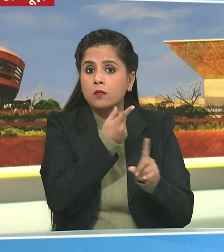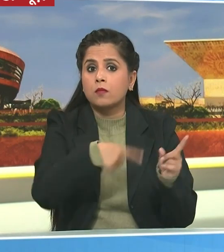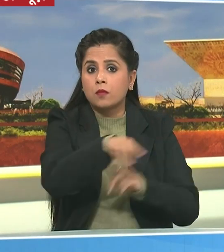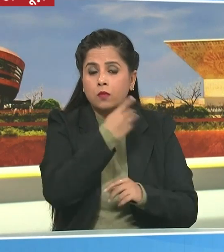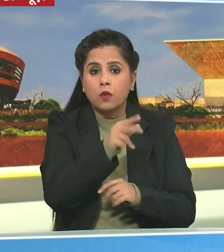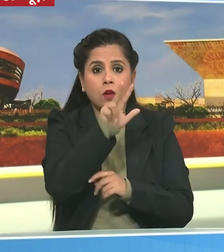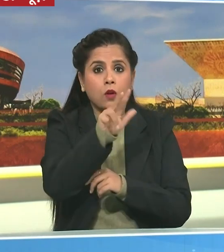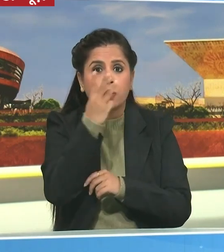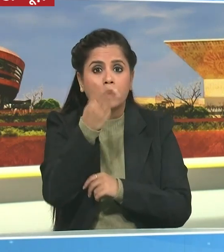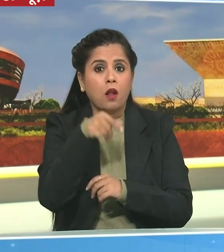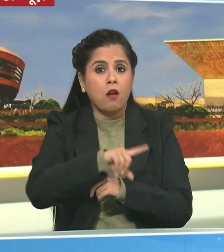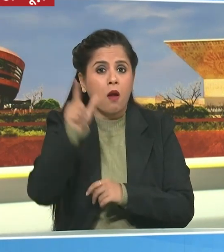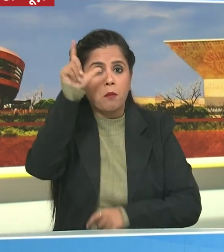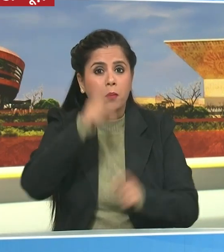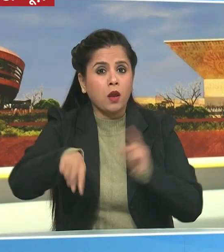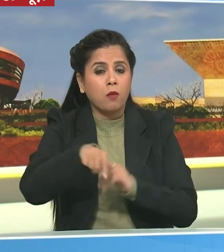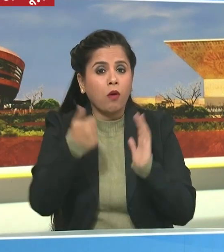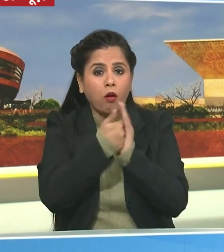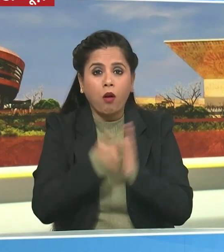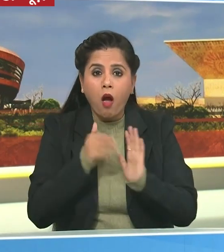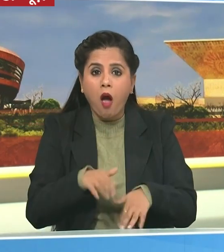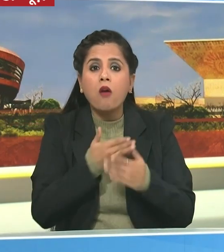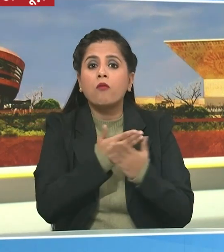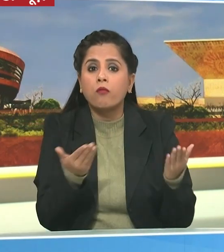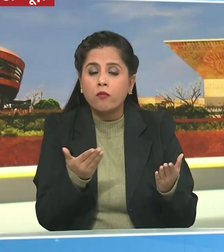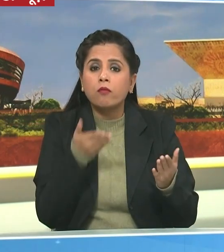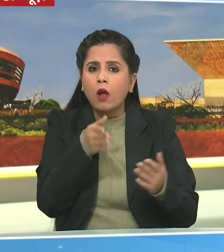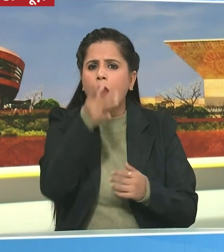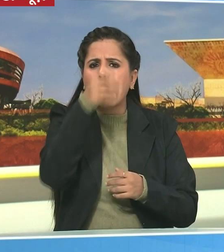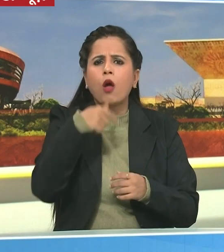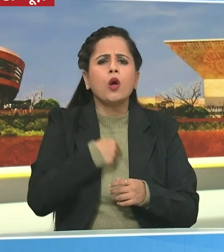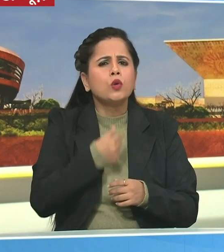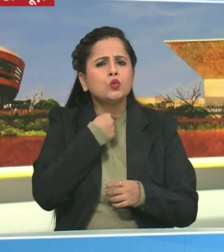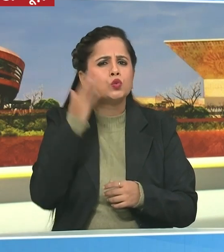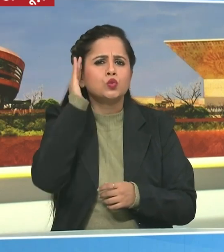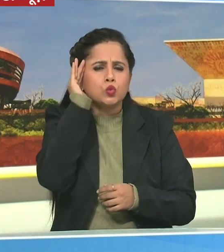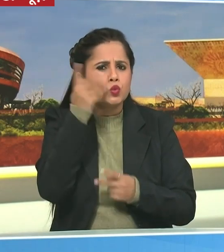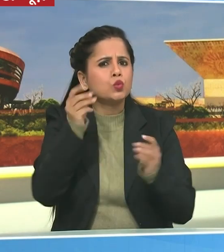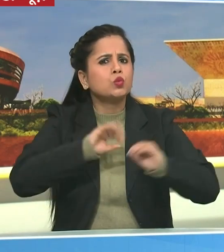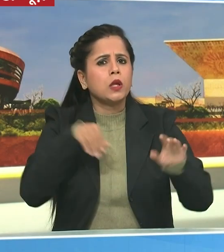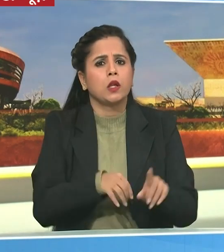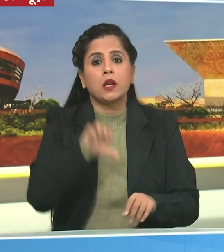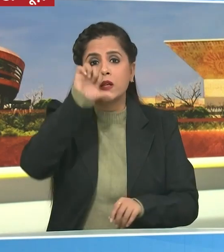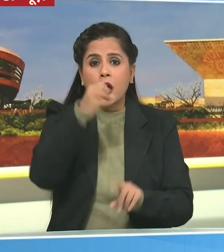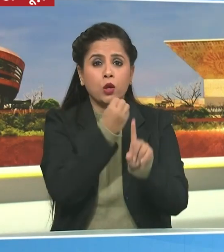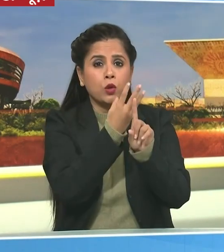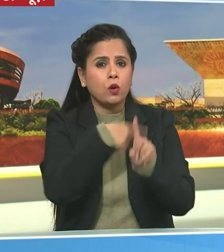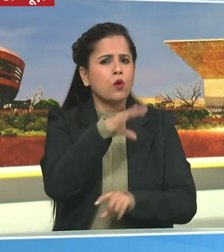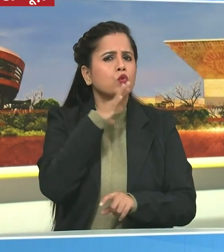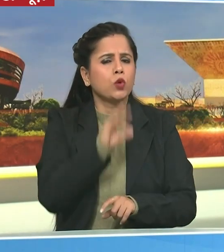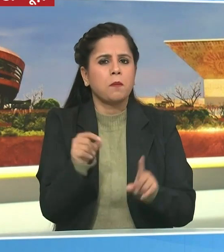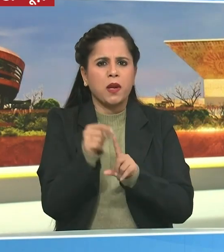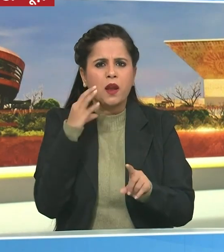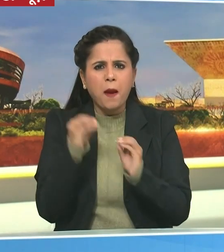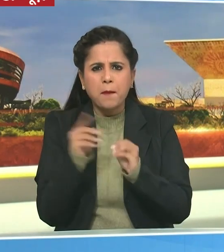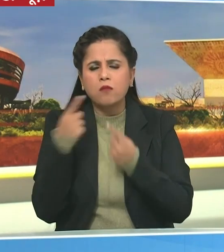पर 83 लाख से भी अधिक सब्सक्राइबर्स थे। फर्जी खबर फैलाने वाले इन 9 YouTube चैनलों का सच पीआईबी